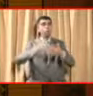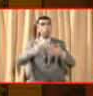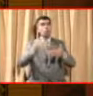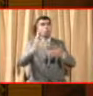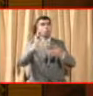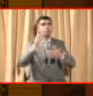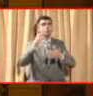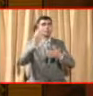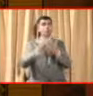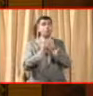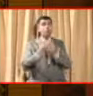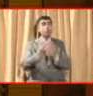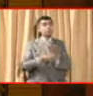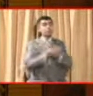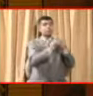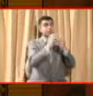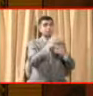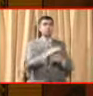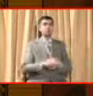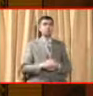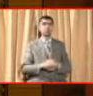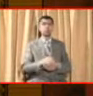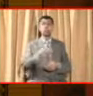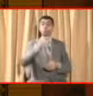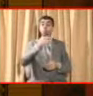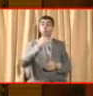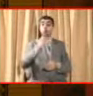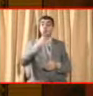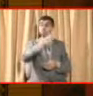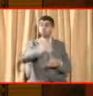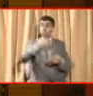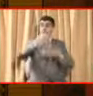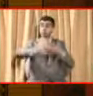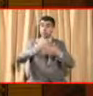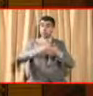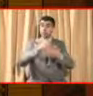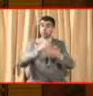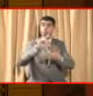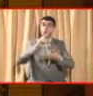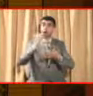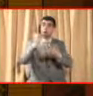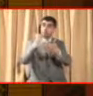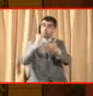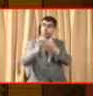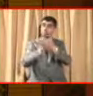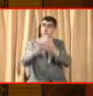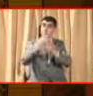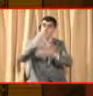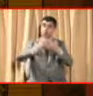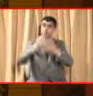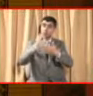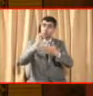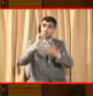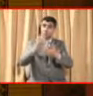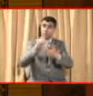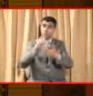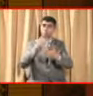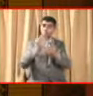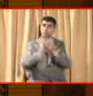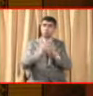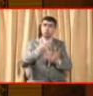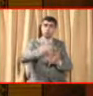من الوثائق. وبمقتضى هذه الاتفاقية تعفى من المصادقة الوثائق والمستندات التي يتم إرسالها